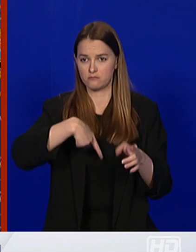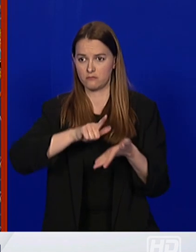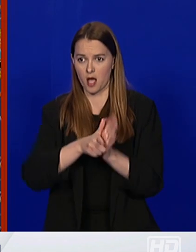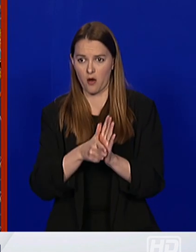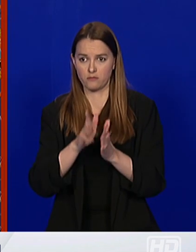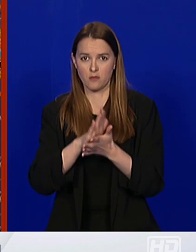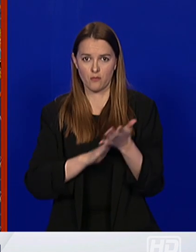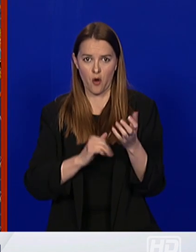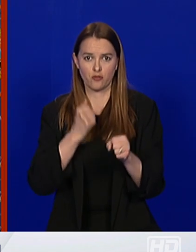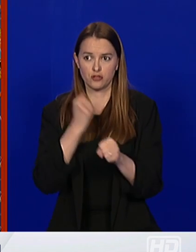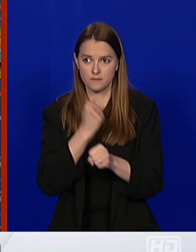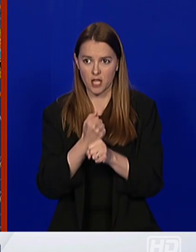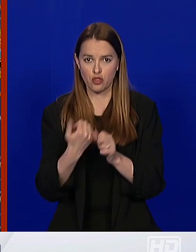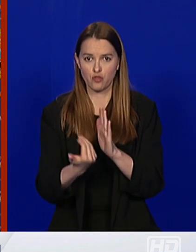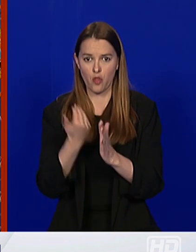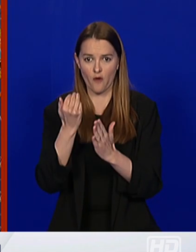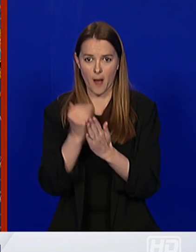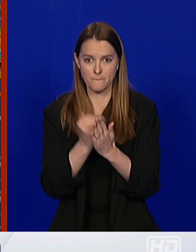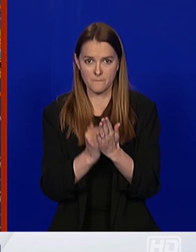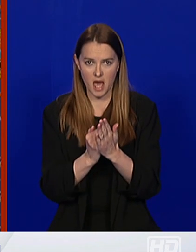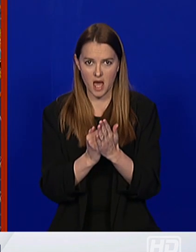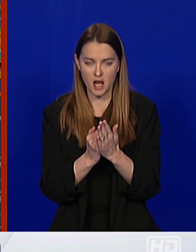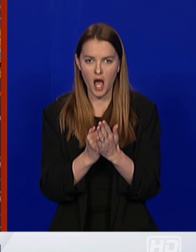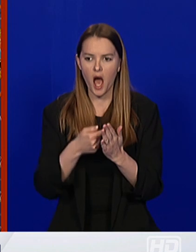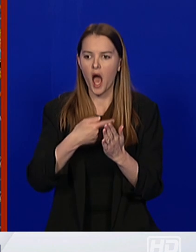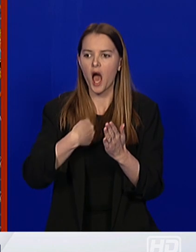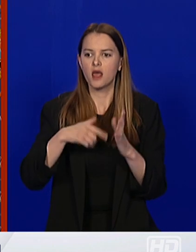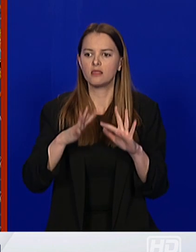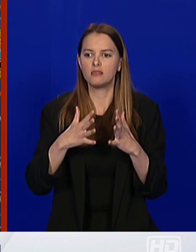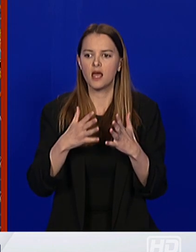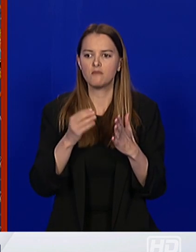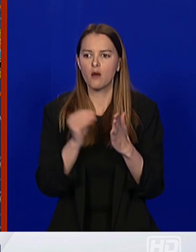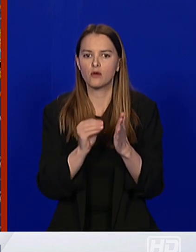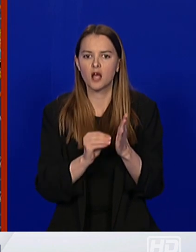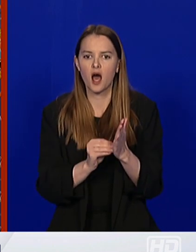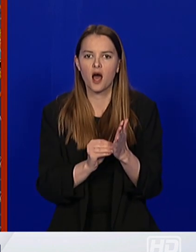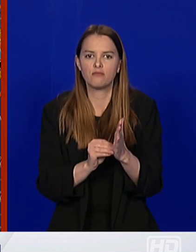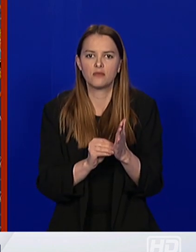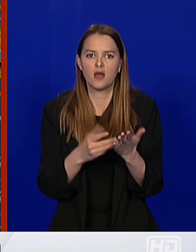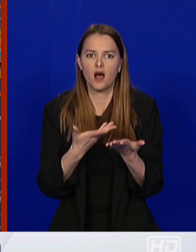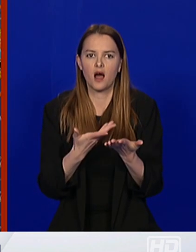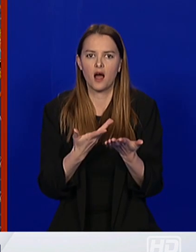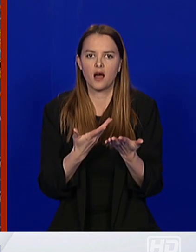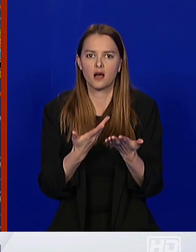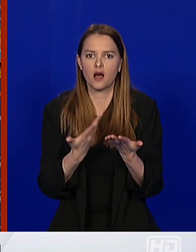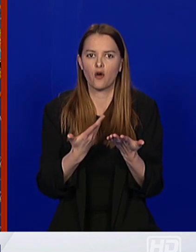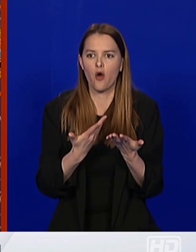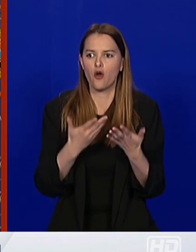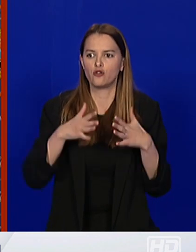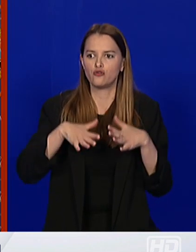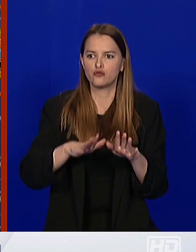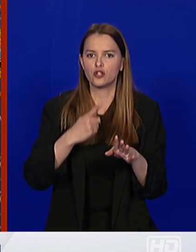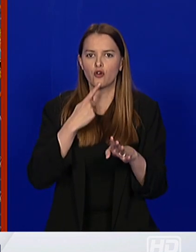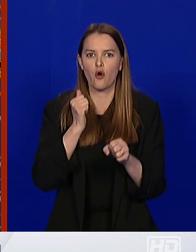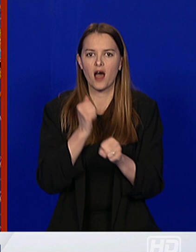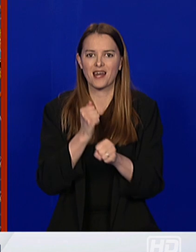nismo razmišljali o tome i nismo imali te podatke koliko ćemo opteretiti ljude u drugim zaposlenim domovima